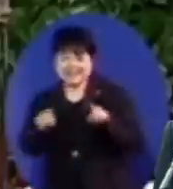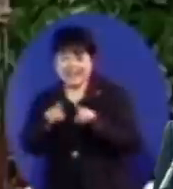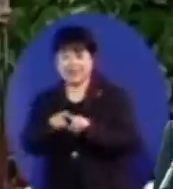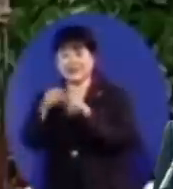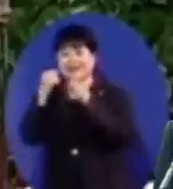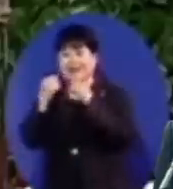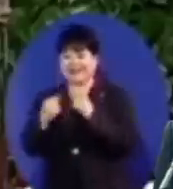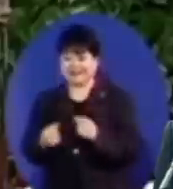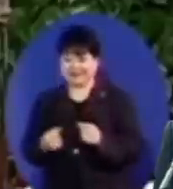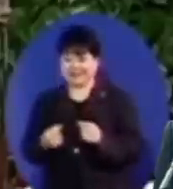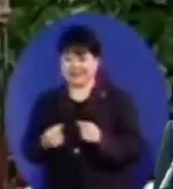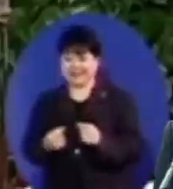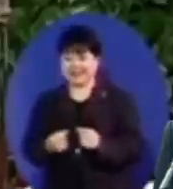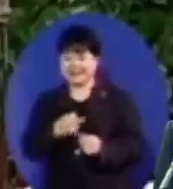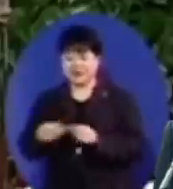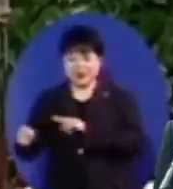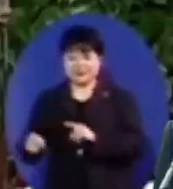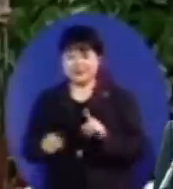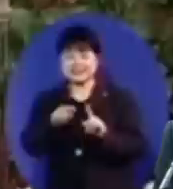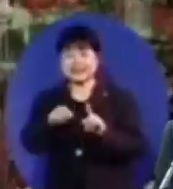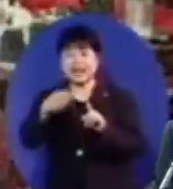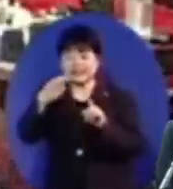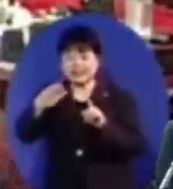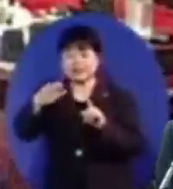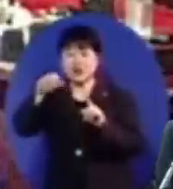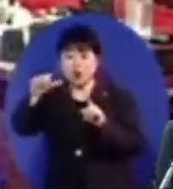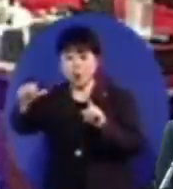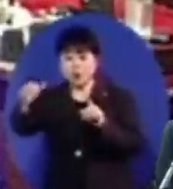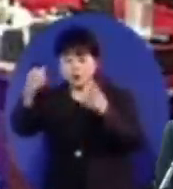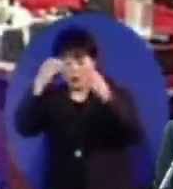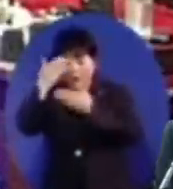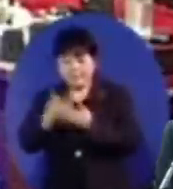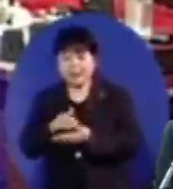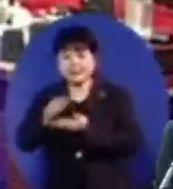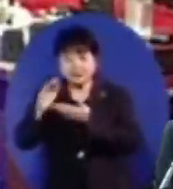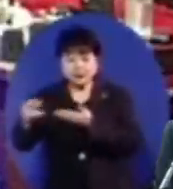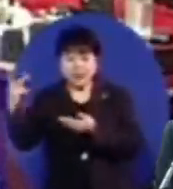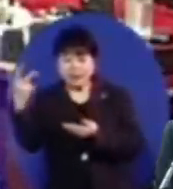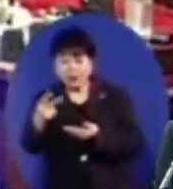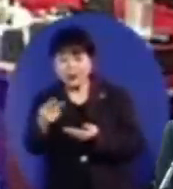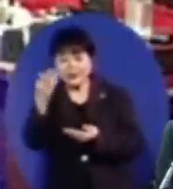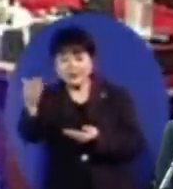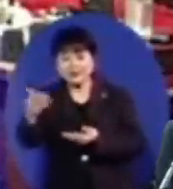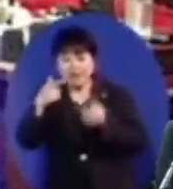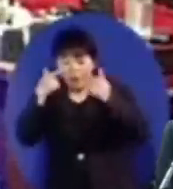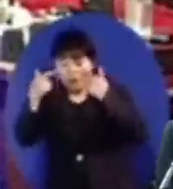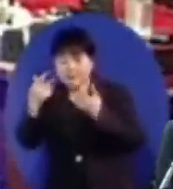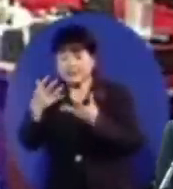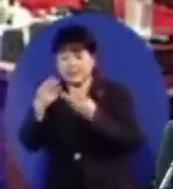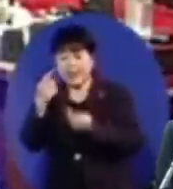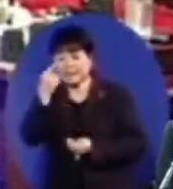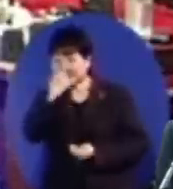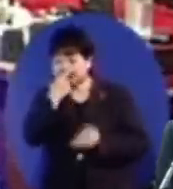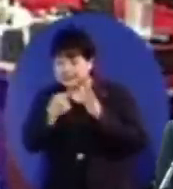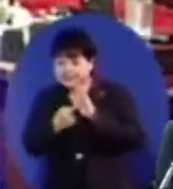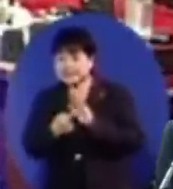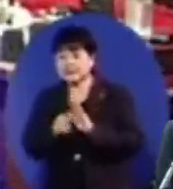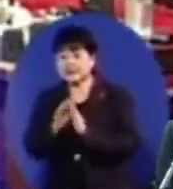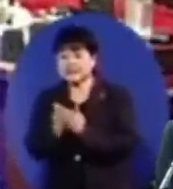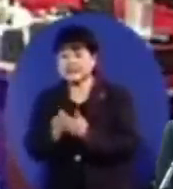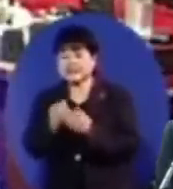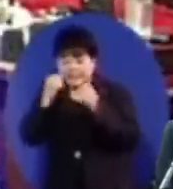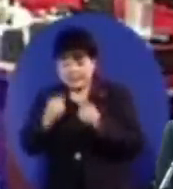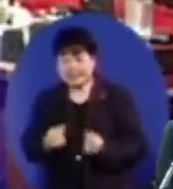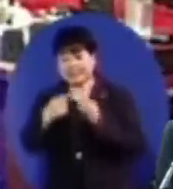것입니다. 사도행전 1장 3절로 5절에 그가 고난받으신 후에 또한 그들에게 확실한 많은 증거로 친히